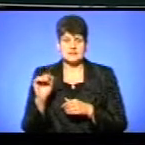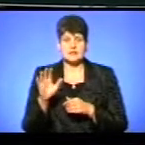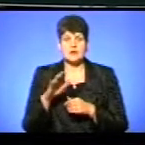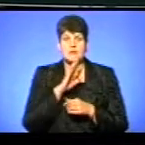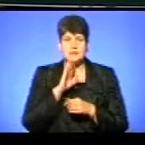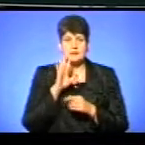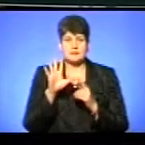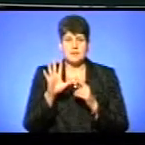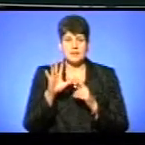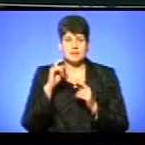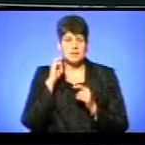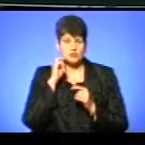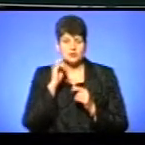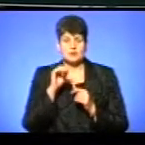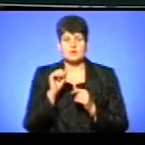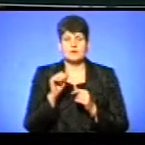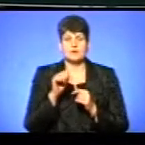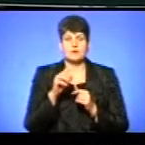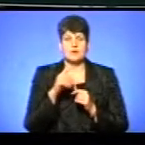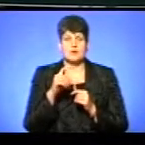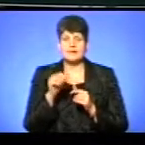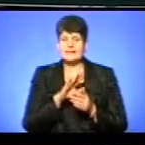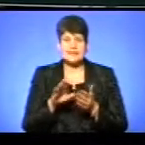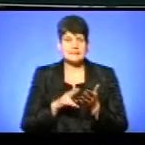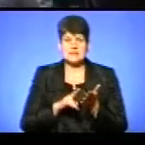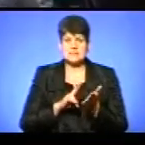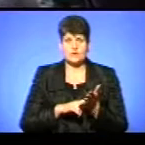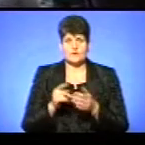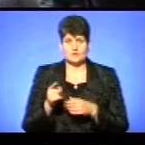5-річного Рената Хасана, який не зареєстрований у Тернополі.